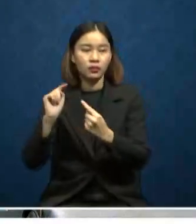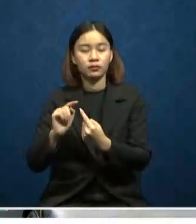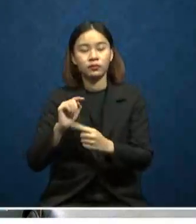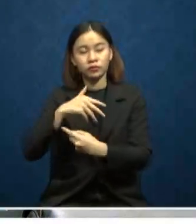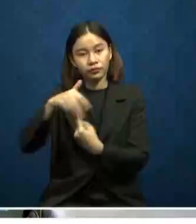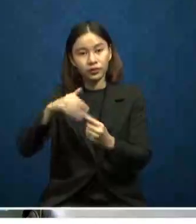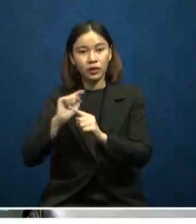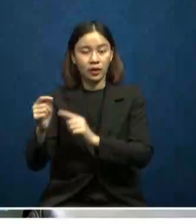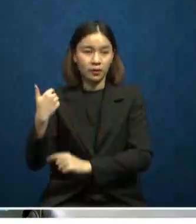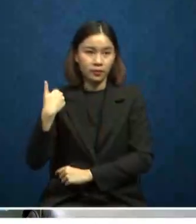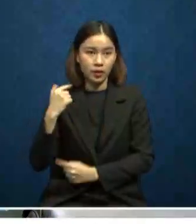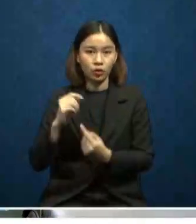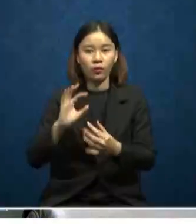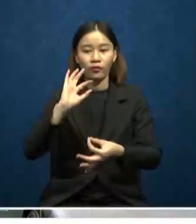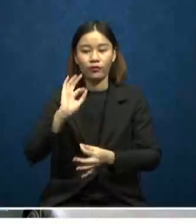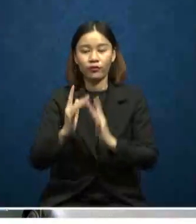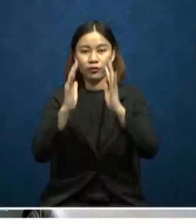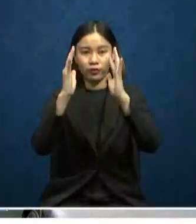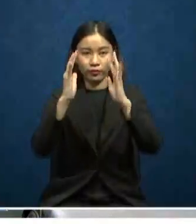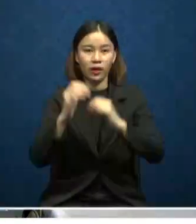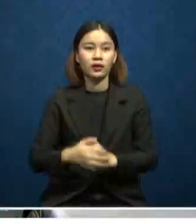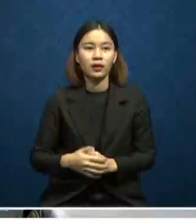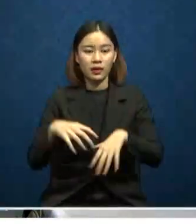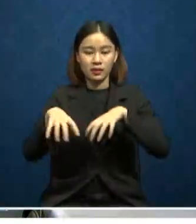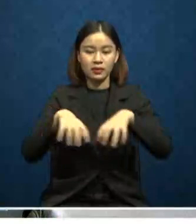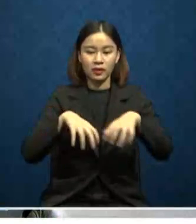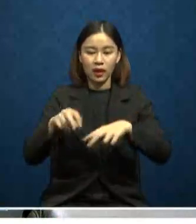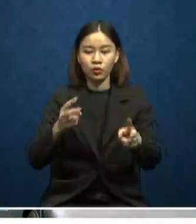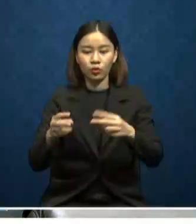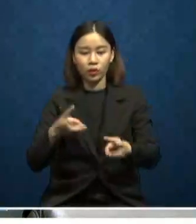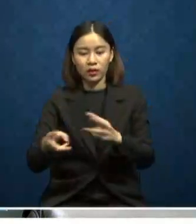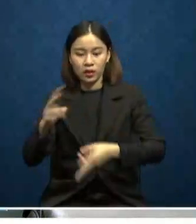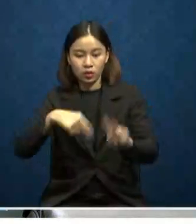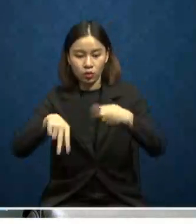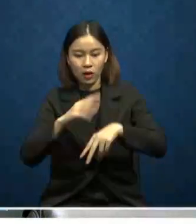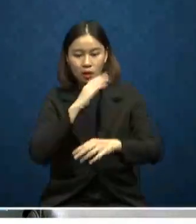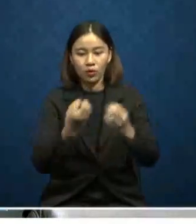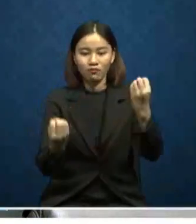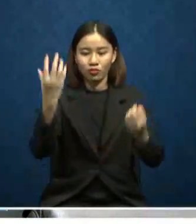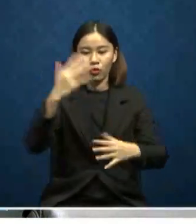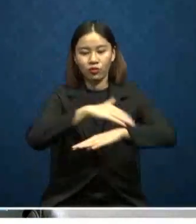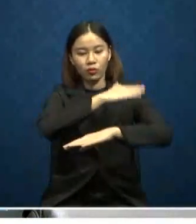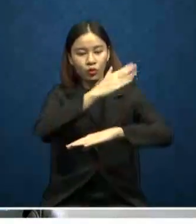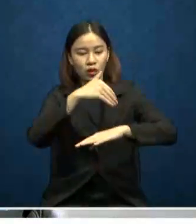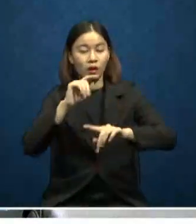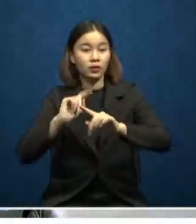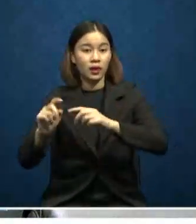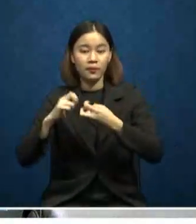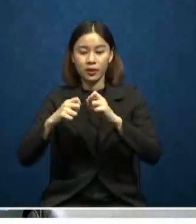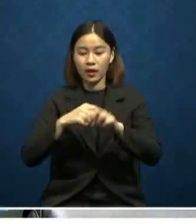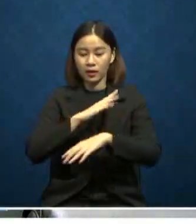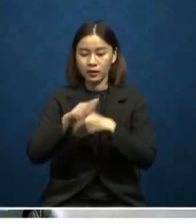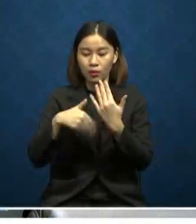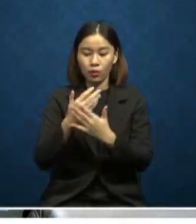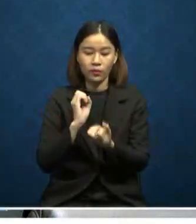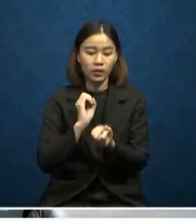แวดล้อมรวมไปถึงไฟป่าแล้วก็การจัดการกับไฟป่าถ้าเป็นในพื้นที่ที่เป็นป่าเขาลำแนาวภัยปัญหาเหล่านี้เนี่ยนะ